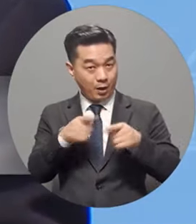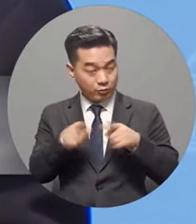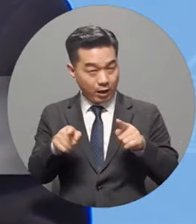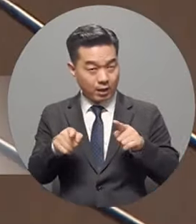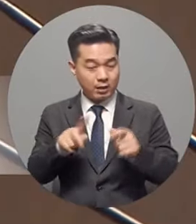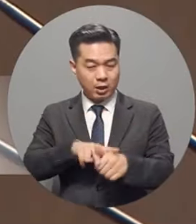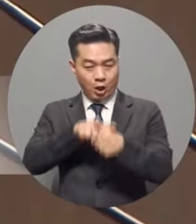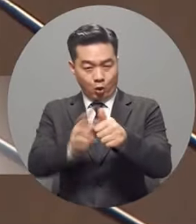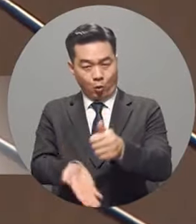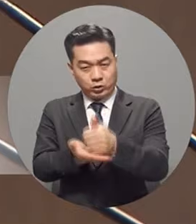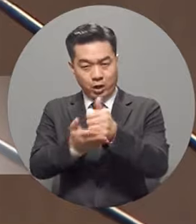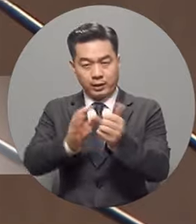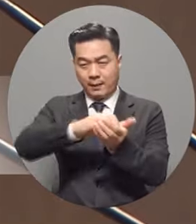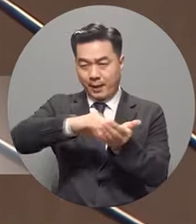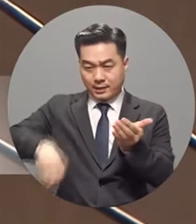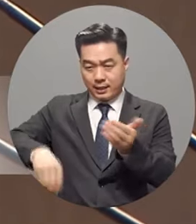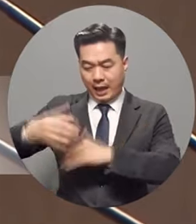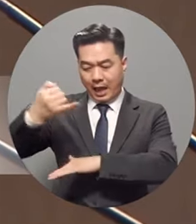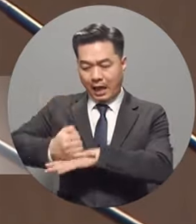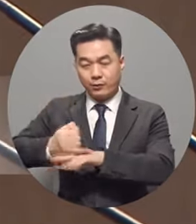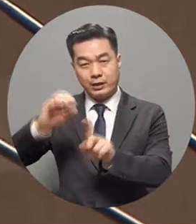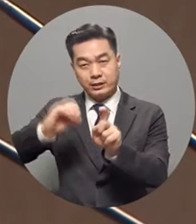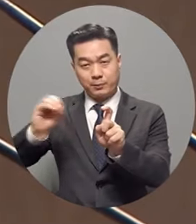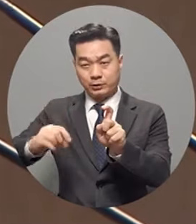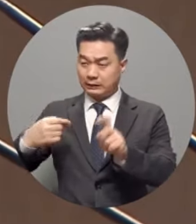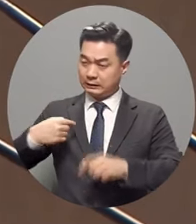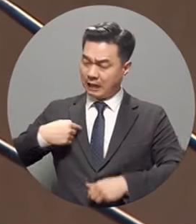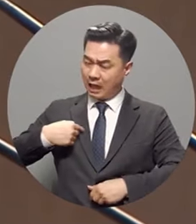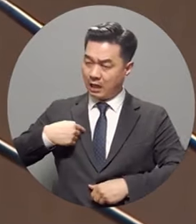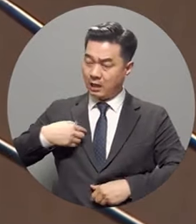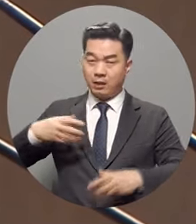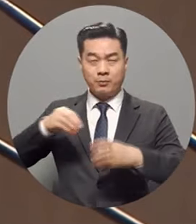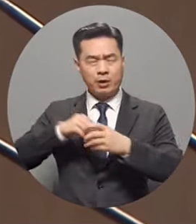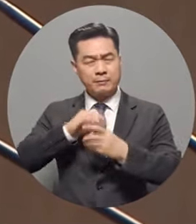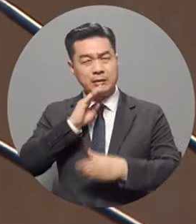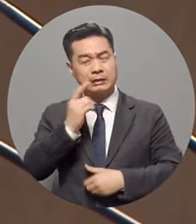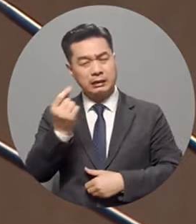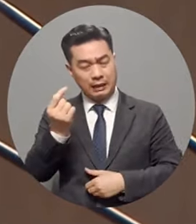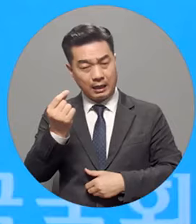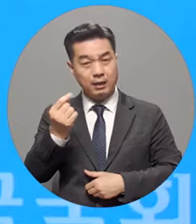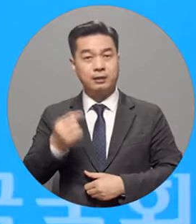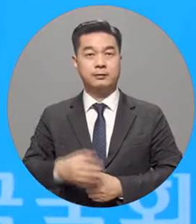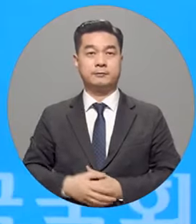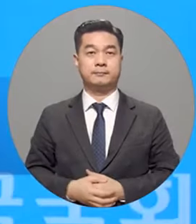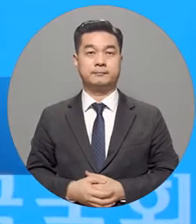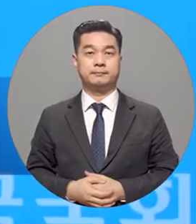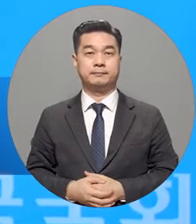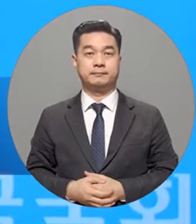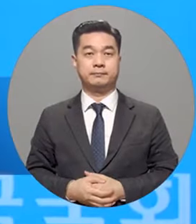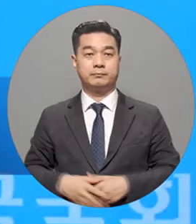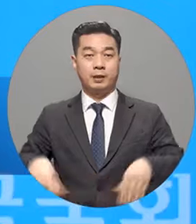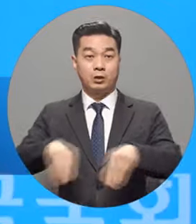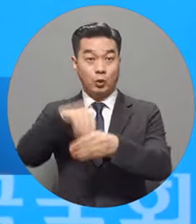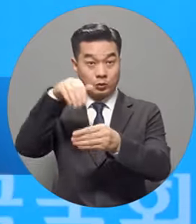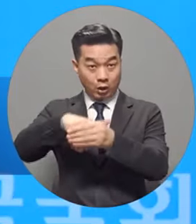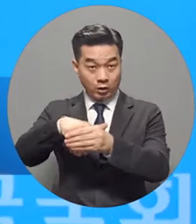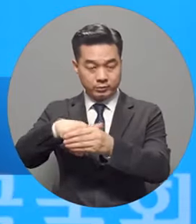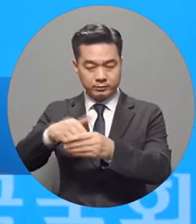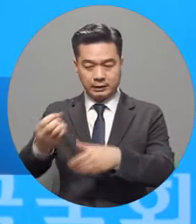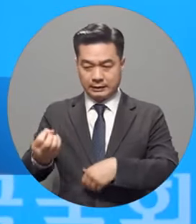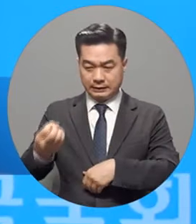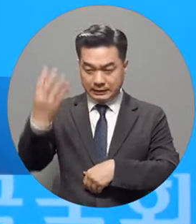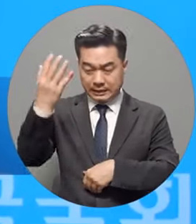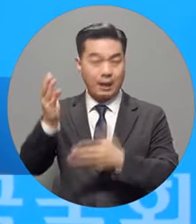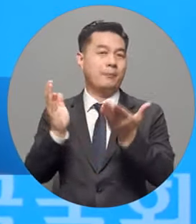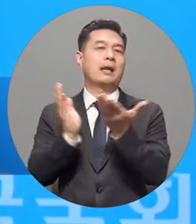공천에서 배제되는 하위 10%에 자신이 포함된 것 같다고 말했습니다. 이거는 총선 승리하는데도